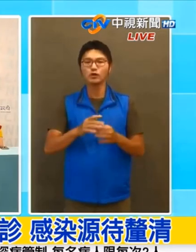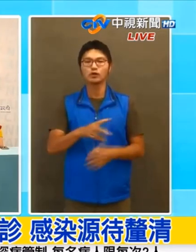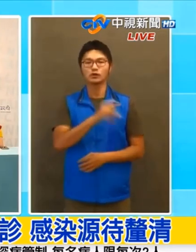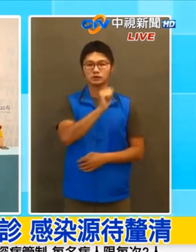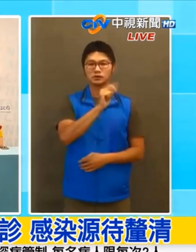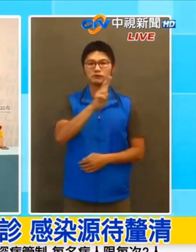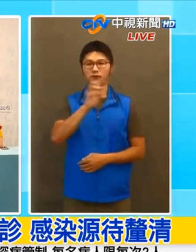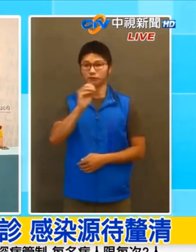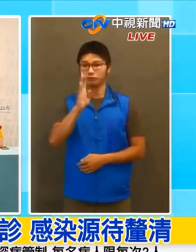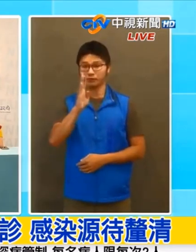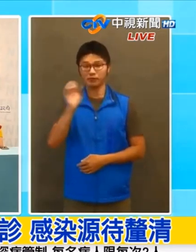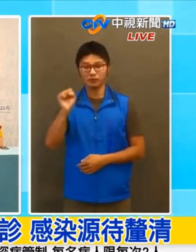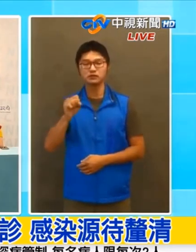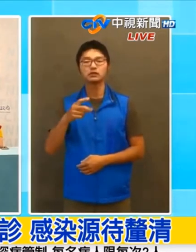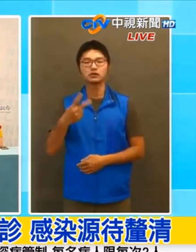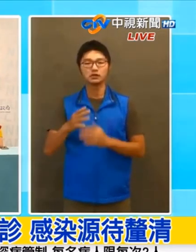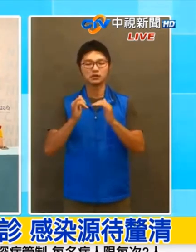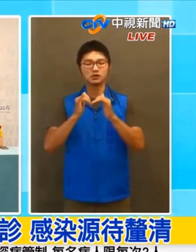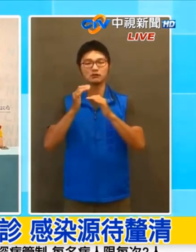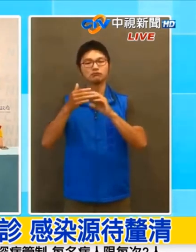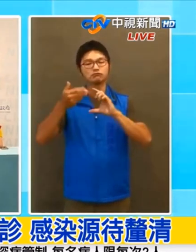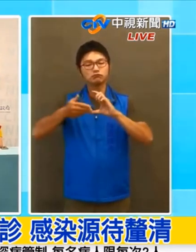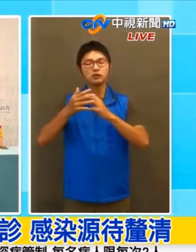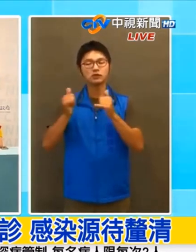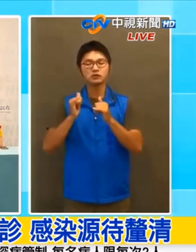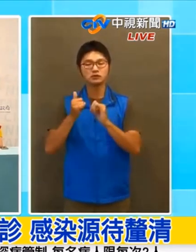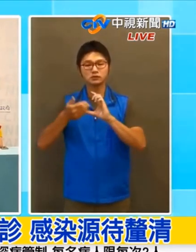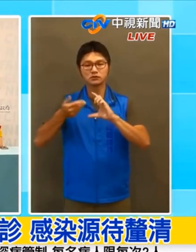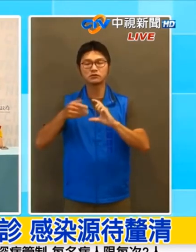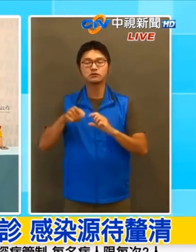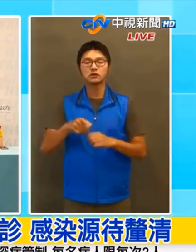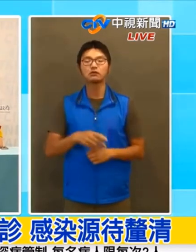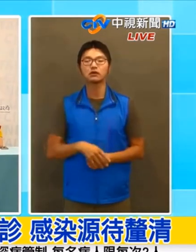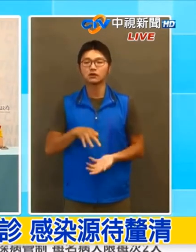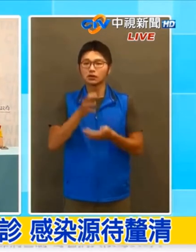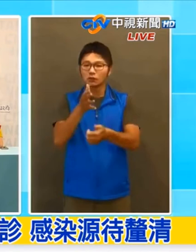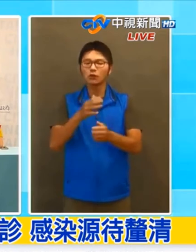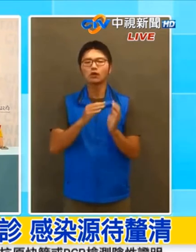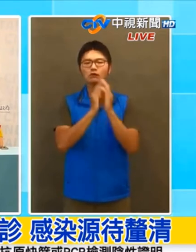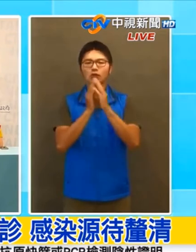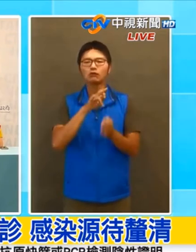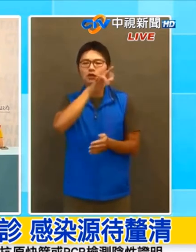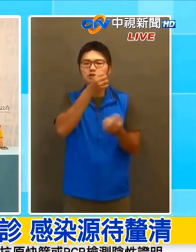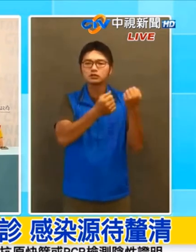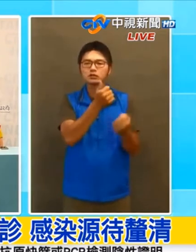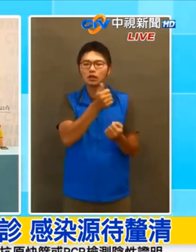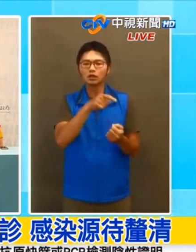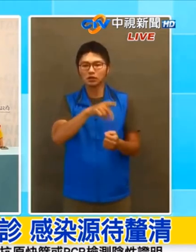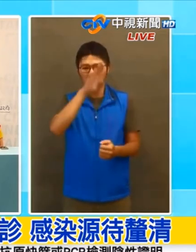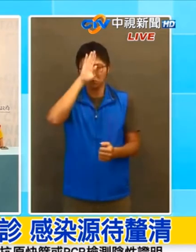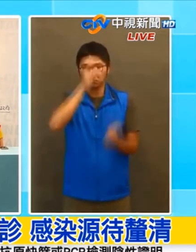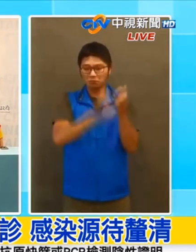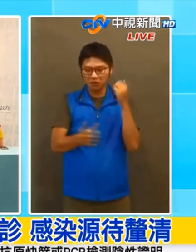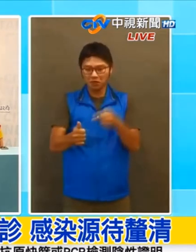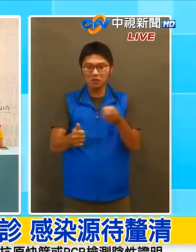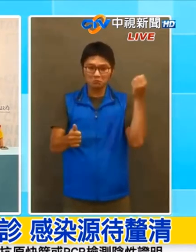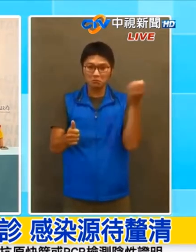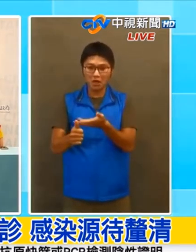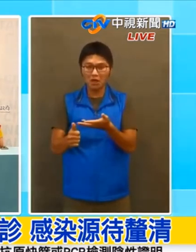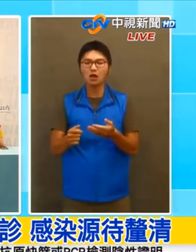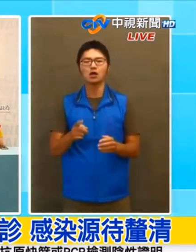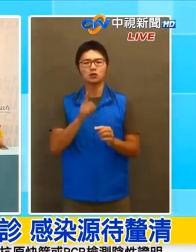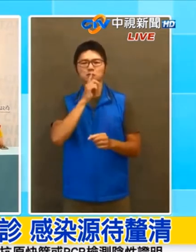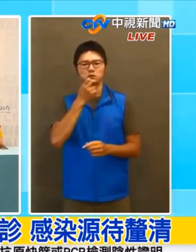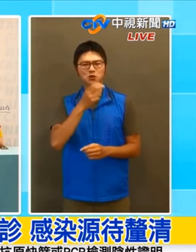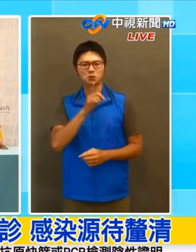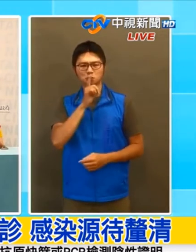品仪以及民视李玉翰问说，桃园金师而确诊，中央已提高因应机制，因为怕可能是 Delta 病毒，